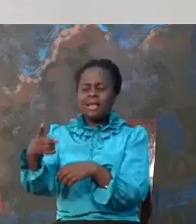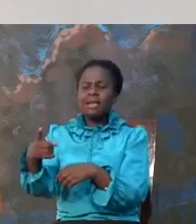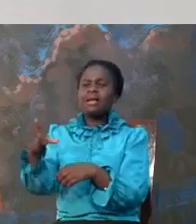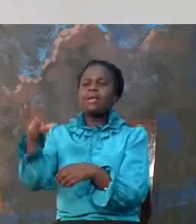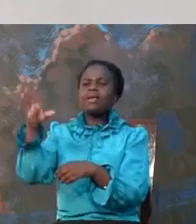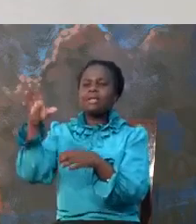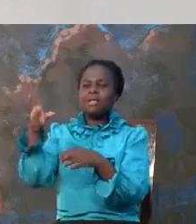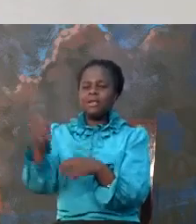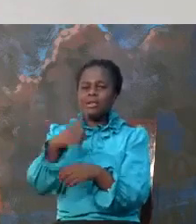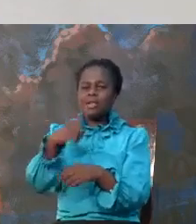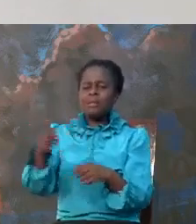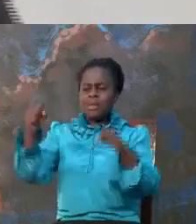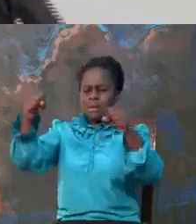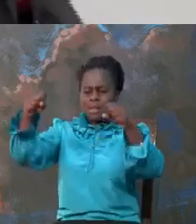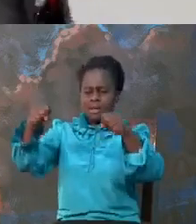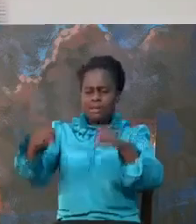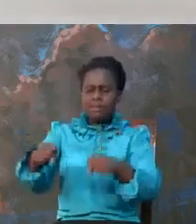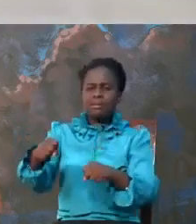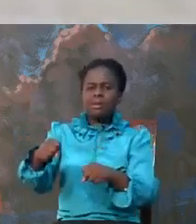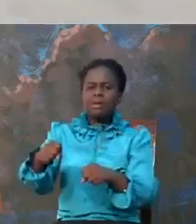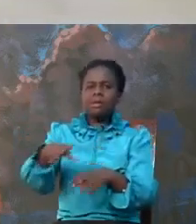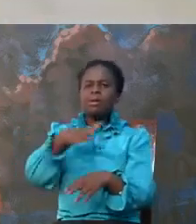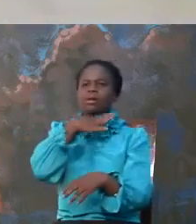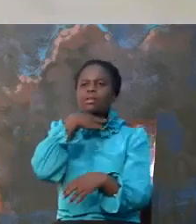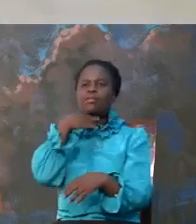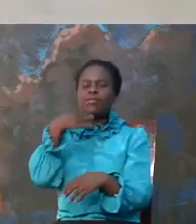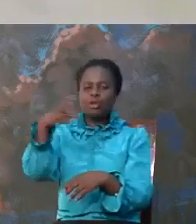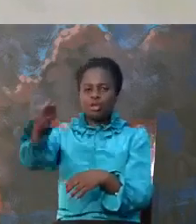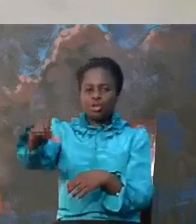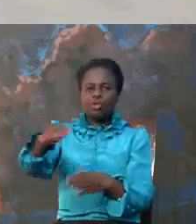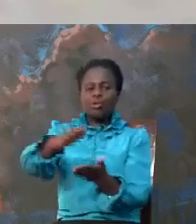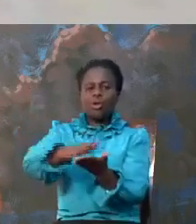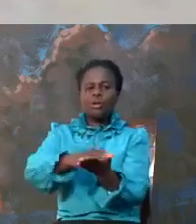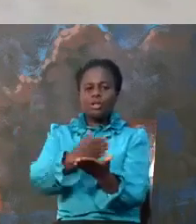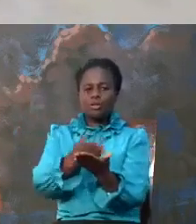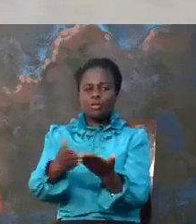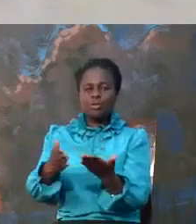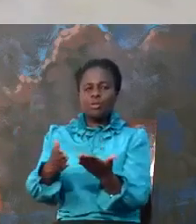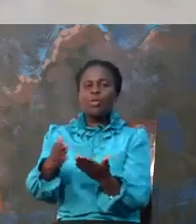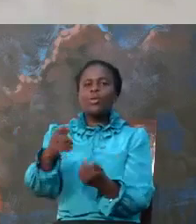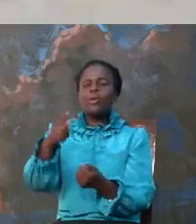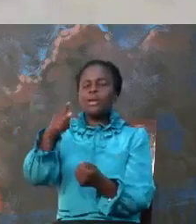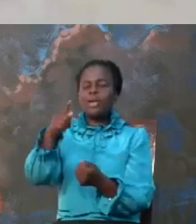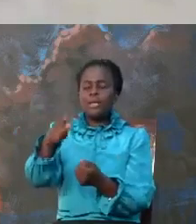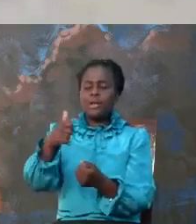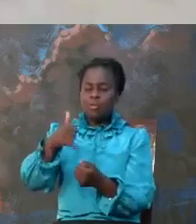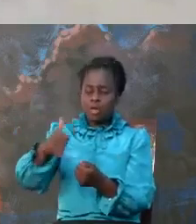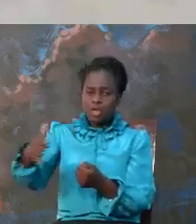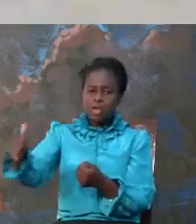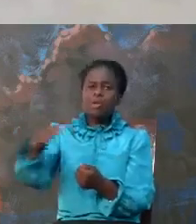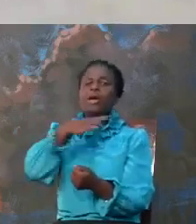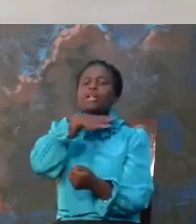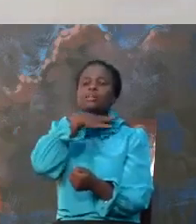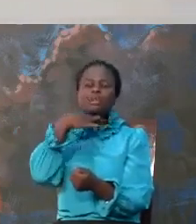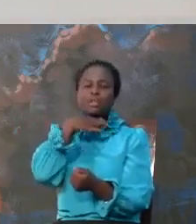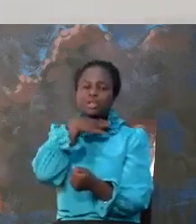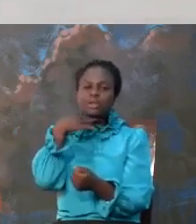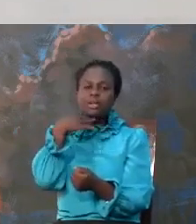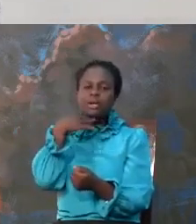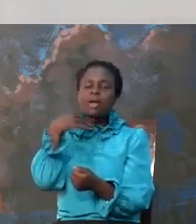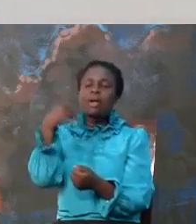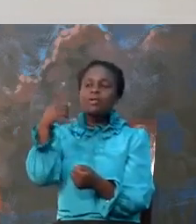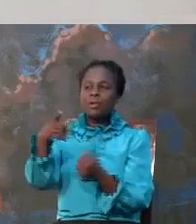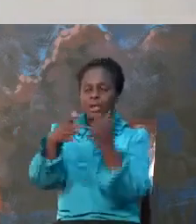kife. Chukua kisu. Bwana anamwambia sasa chukua kisu. Na yeye mwenyewe ndiye anayemchinja yule mdhambi